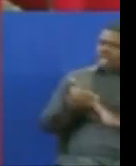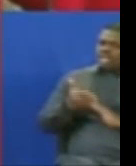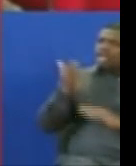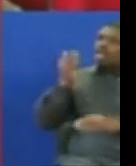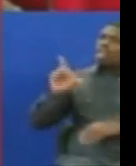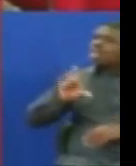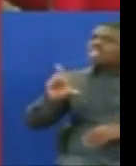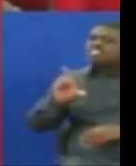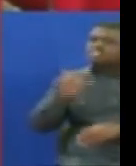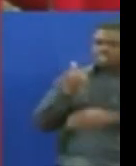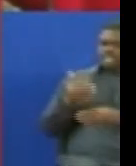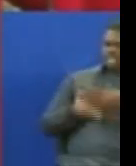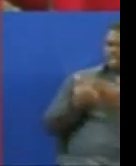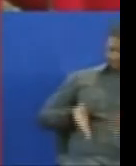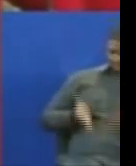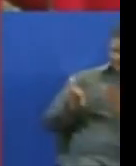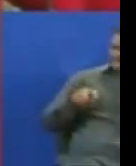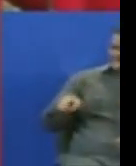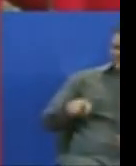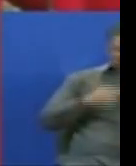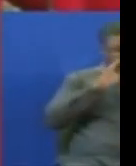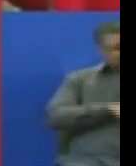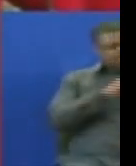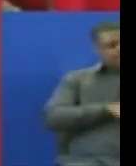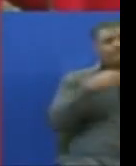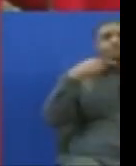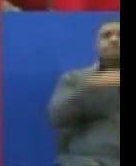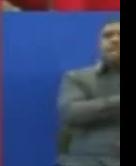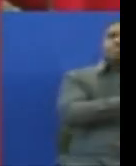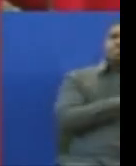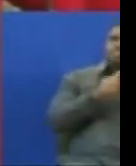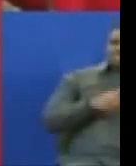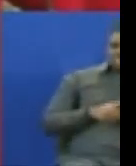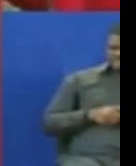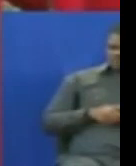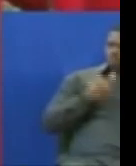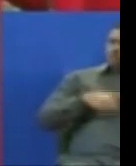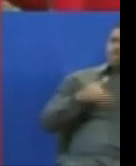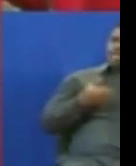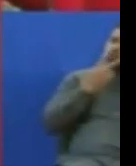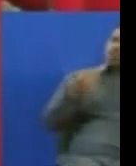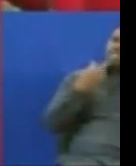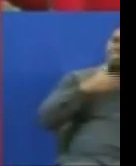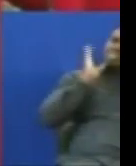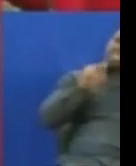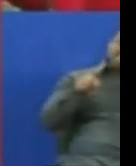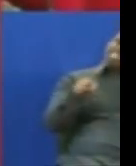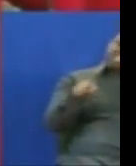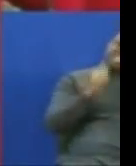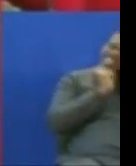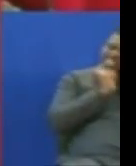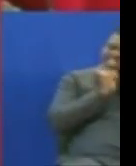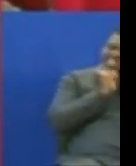Singida waone kwamba serikali yao inaonyesha dhamira njema kabisa, kama wao walivyoaminifu kwamba barabara hii sasa ianze